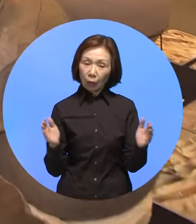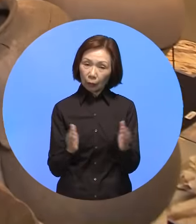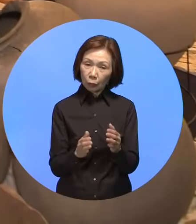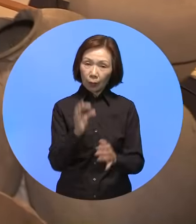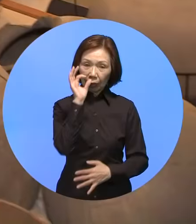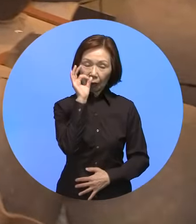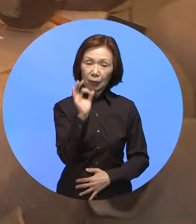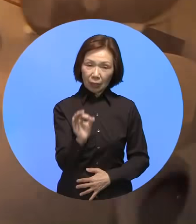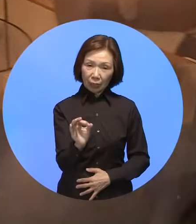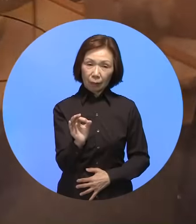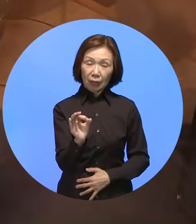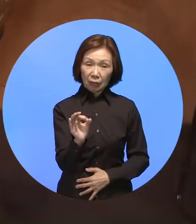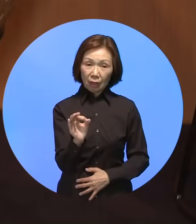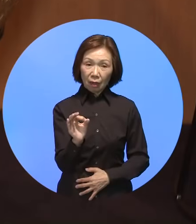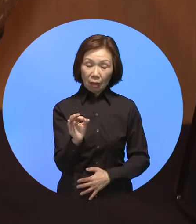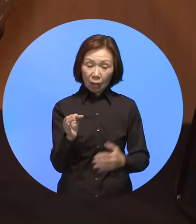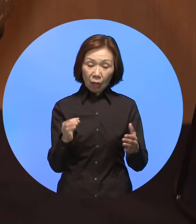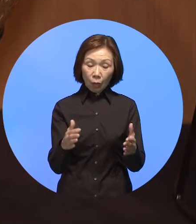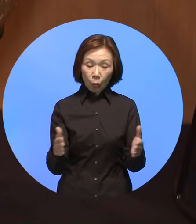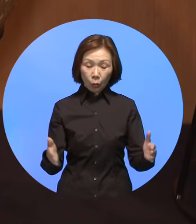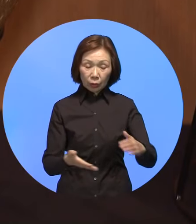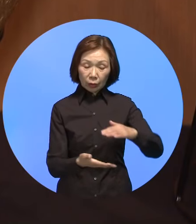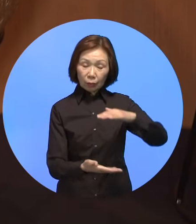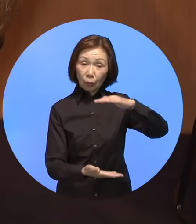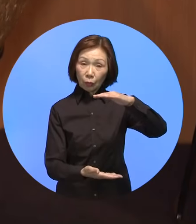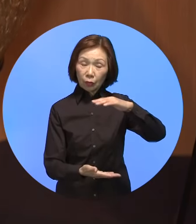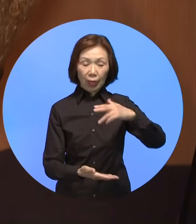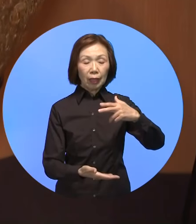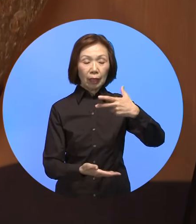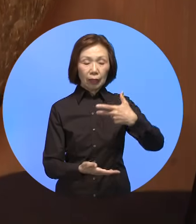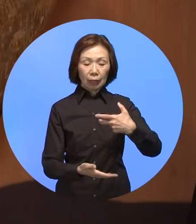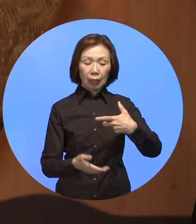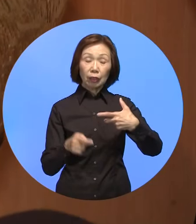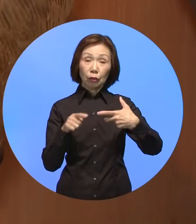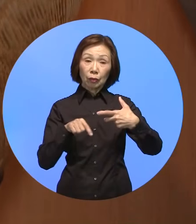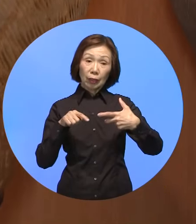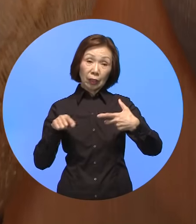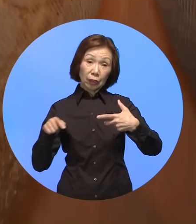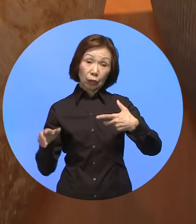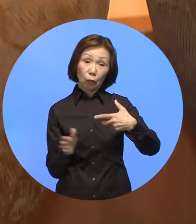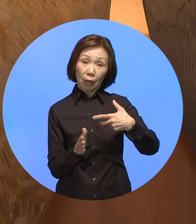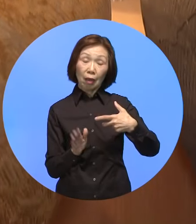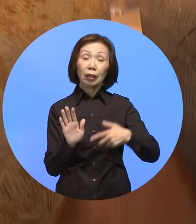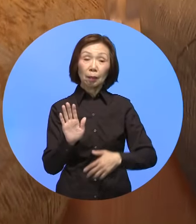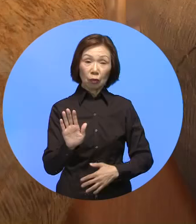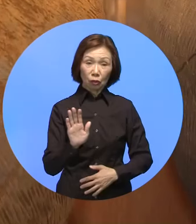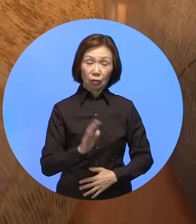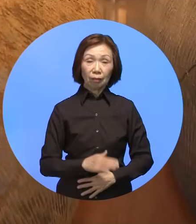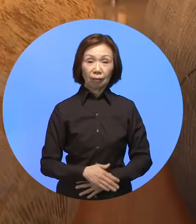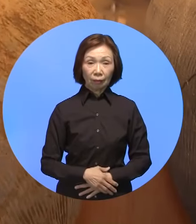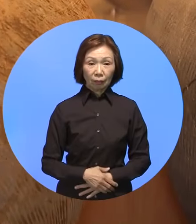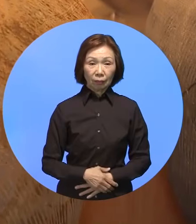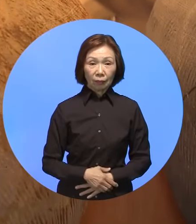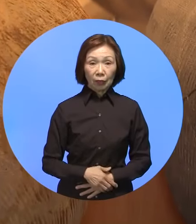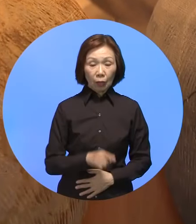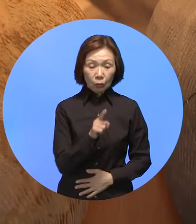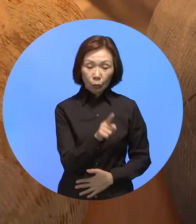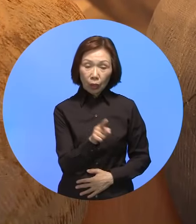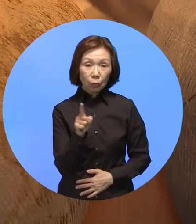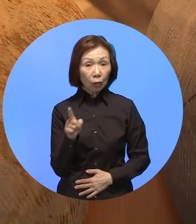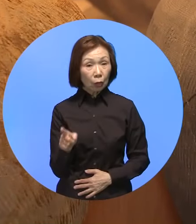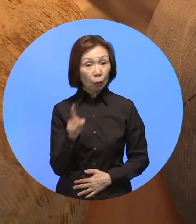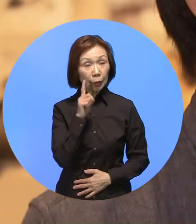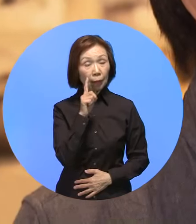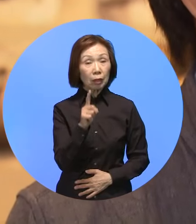としています大きいもので高さが70センチぐらいありますそれぞれの加盟を見てみます